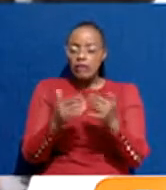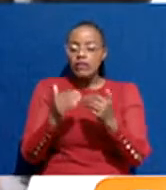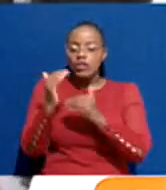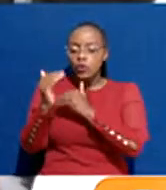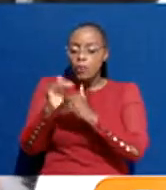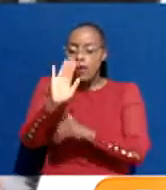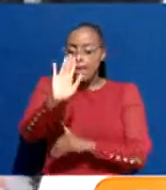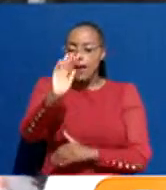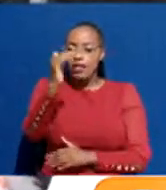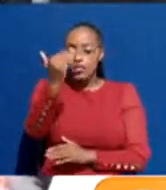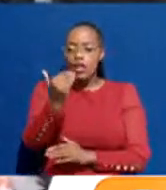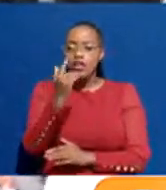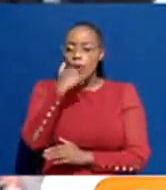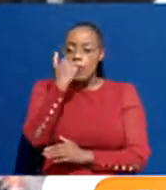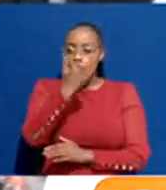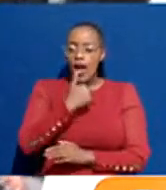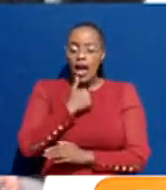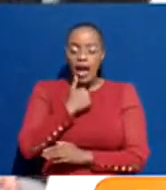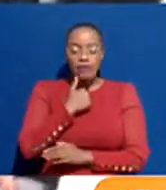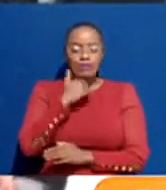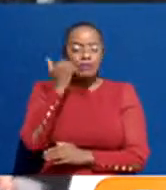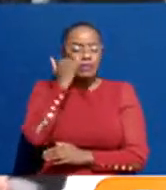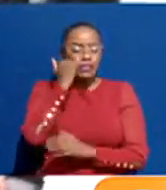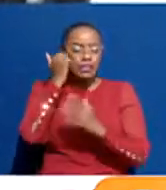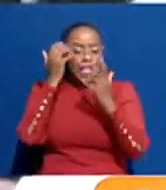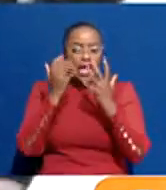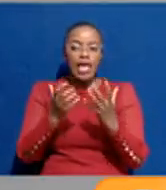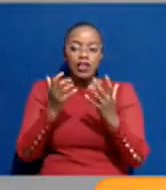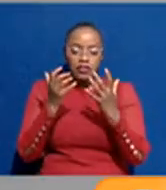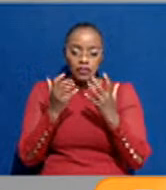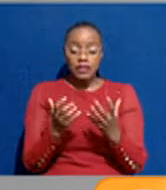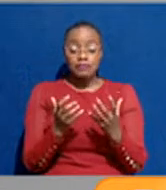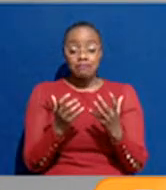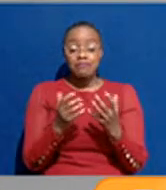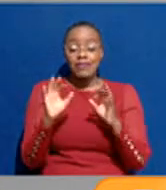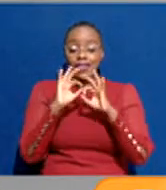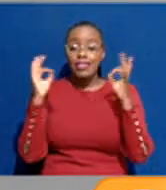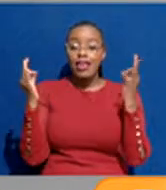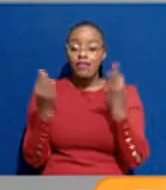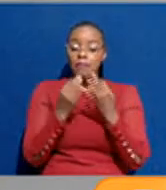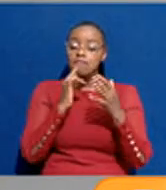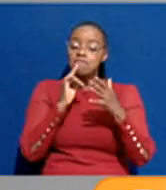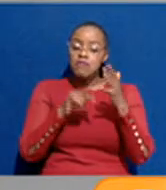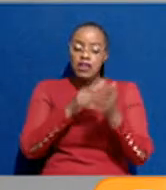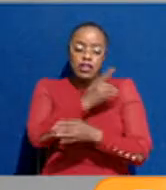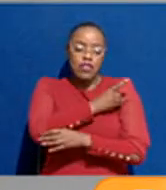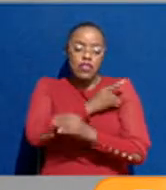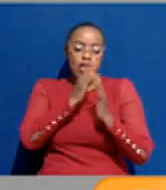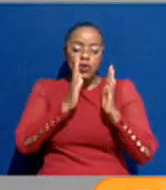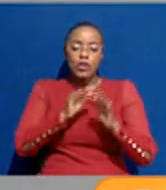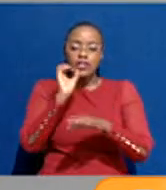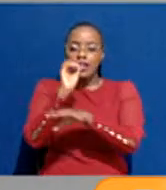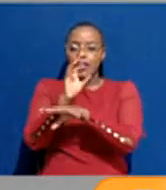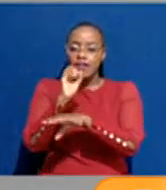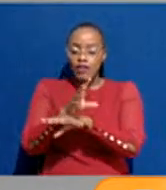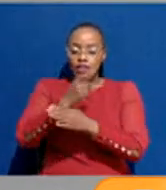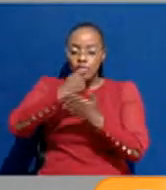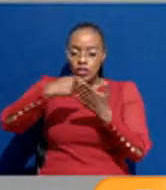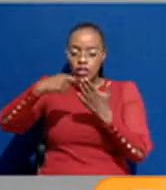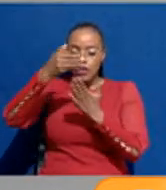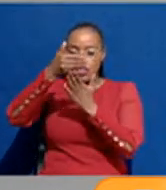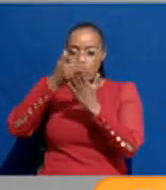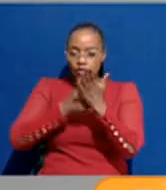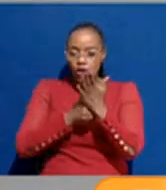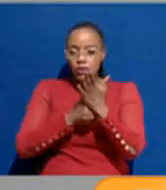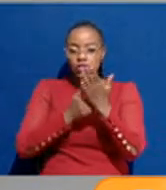na mwanawe ambaye yuko katika hali mahututi. Familia hii inasema madaktari wamewashauri kutia saini fomu